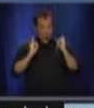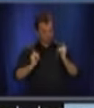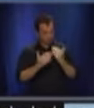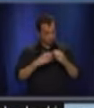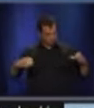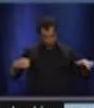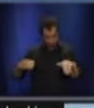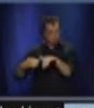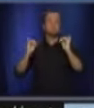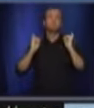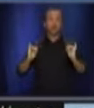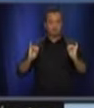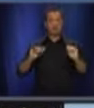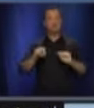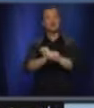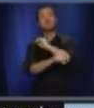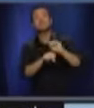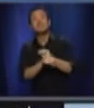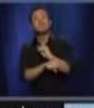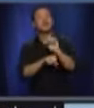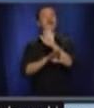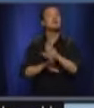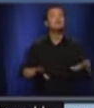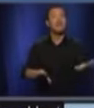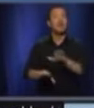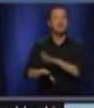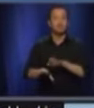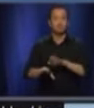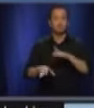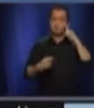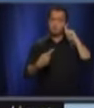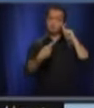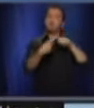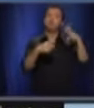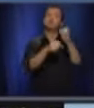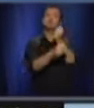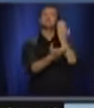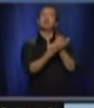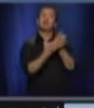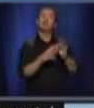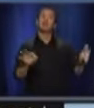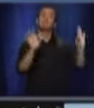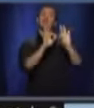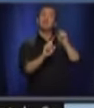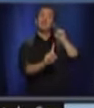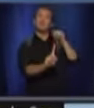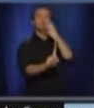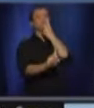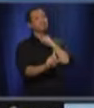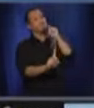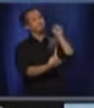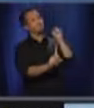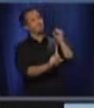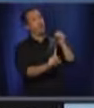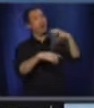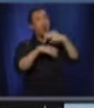un facteur de réussite scolaire, puis elles sont très importantes et on veut les garder, même en zone